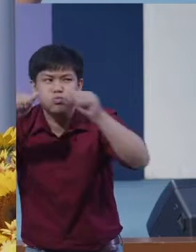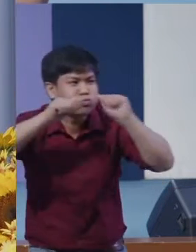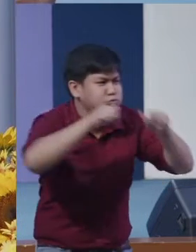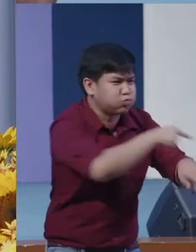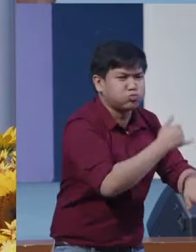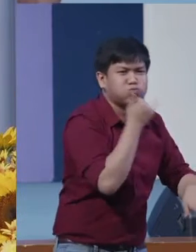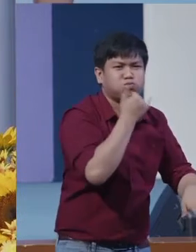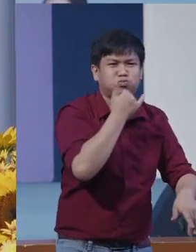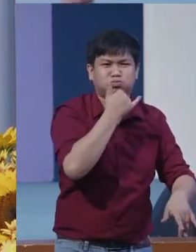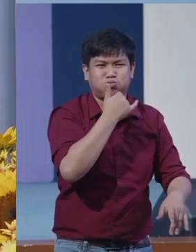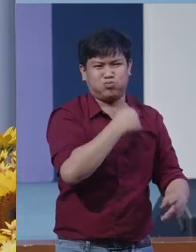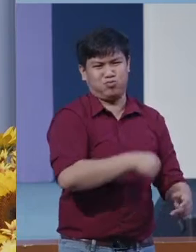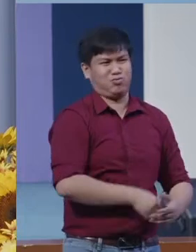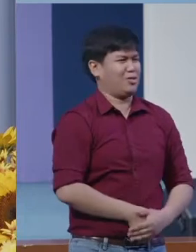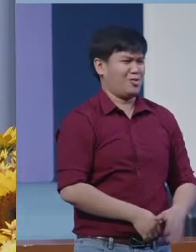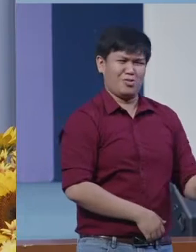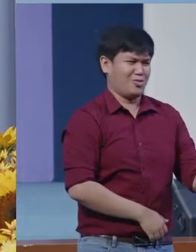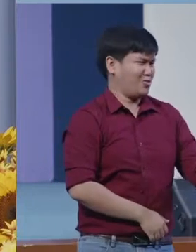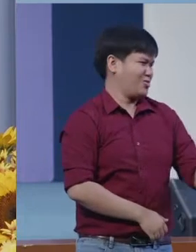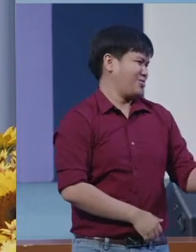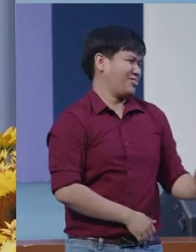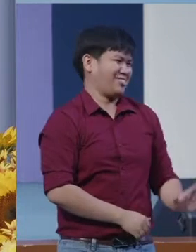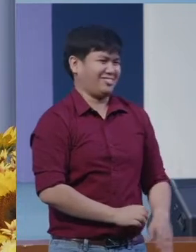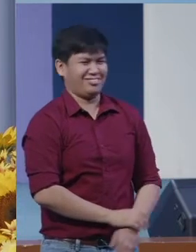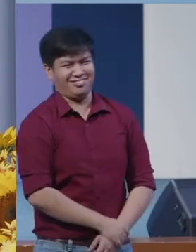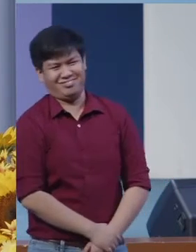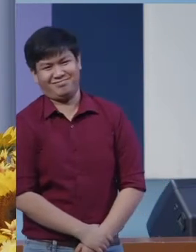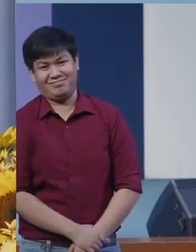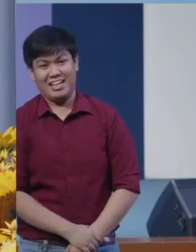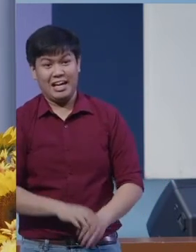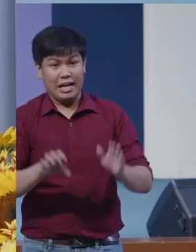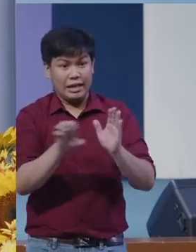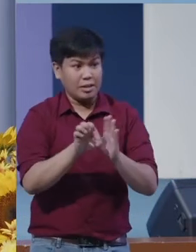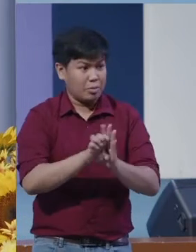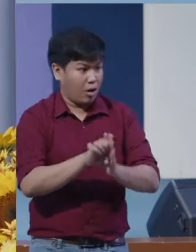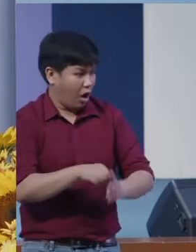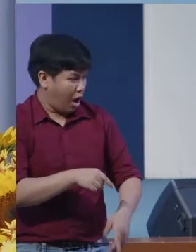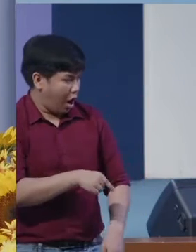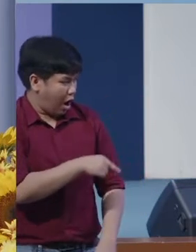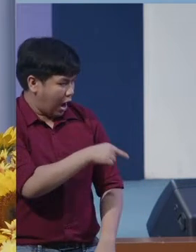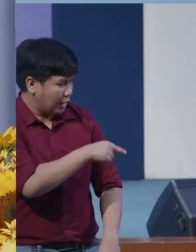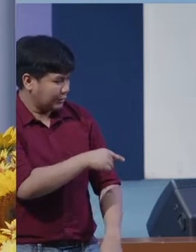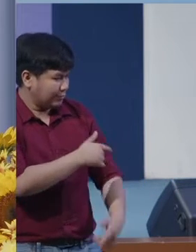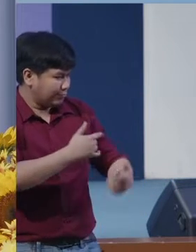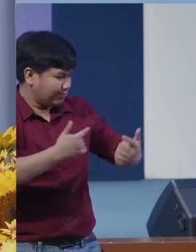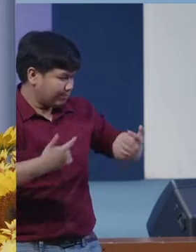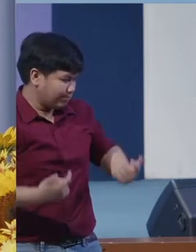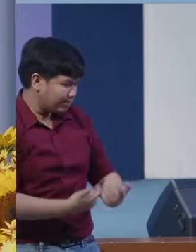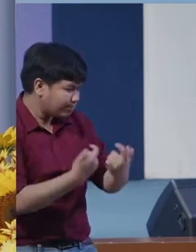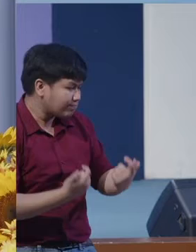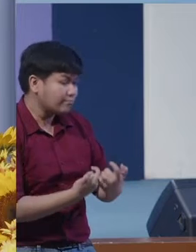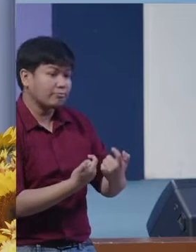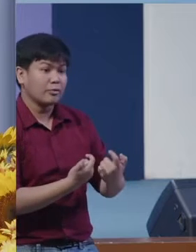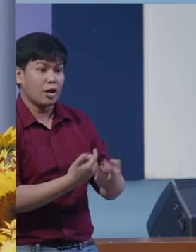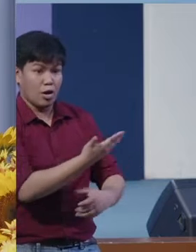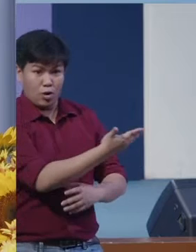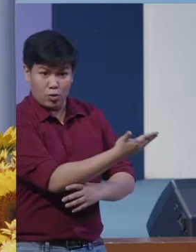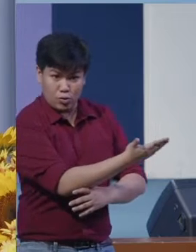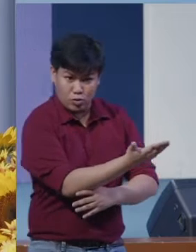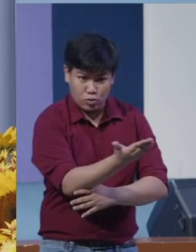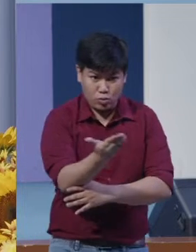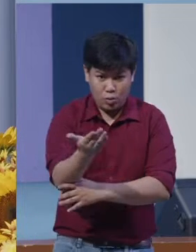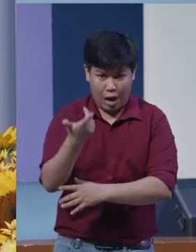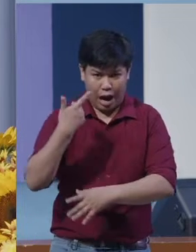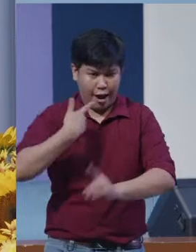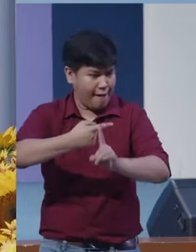Galatians 6:1. Brothers, if anyone is caught in any transgression, you who are spiritual. Oh,